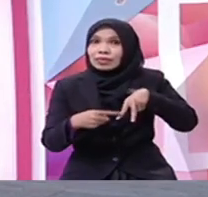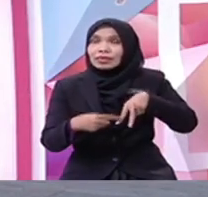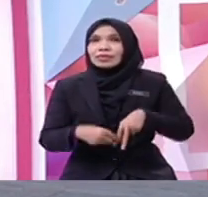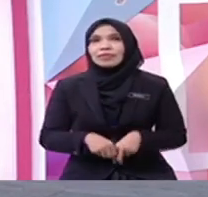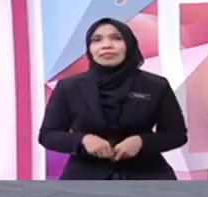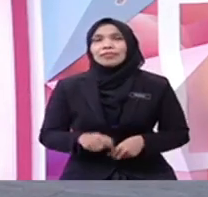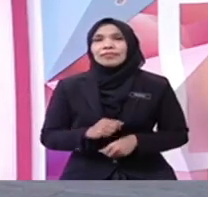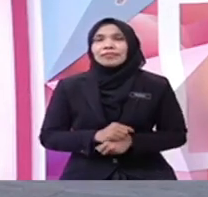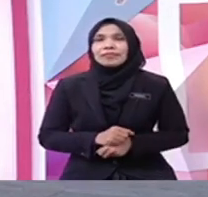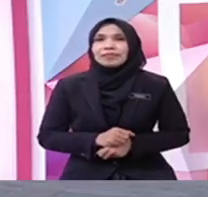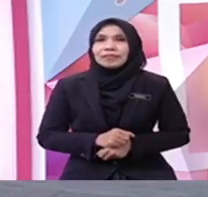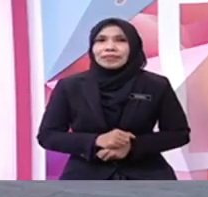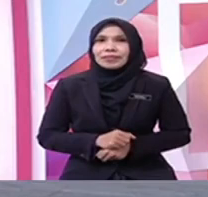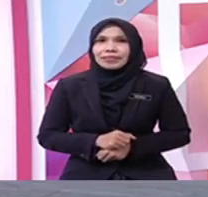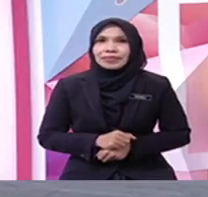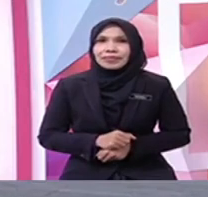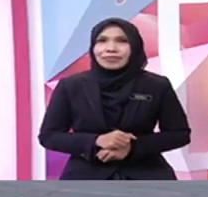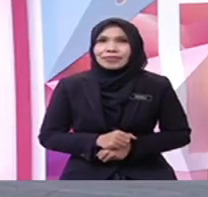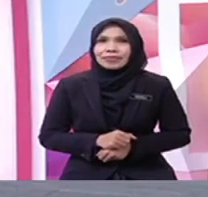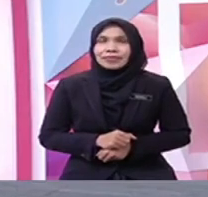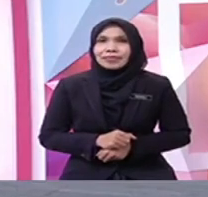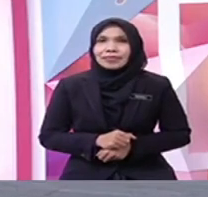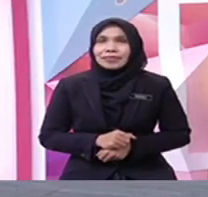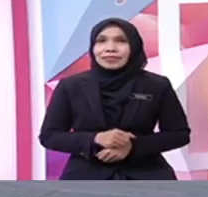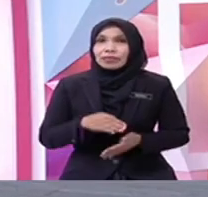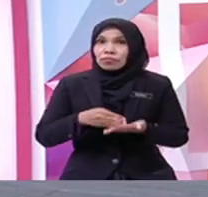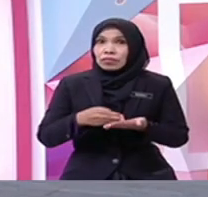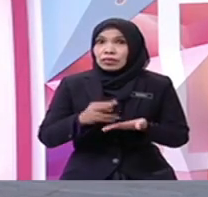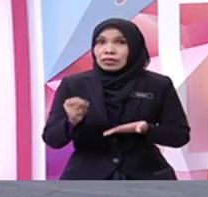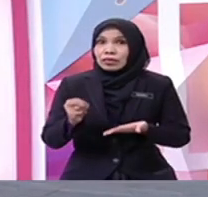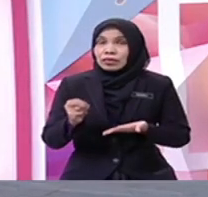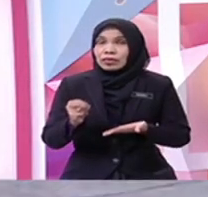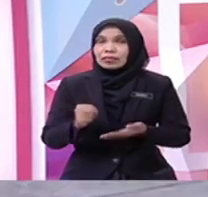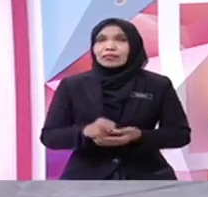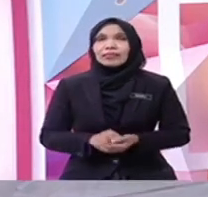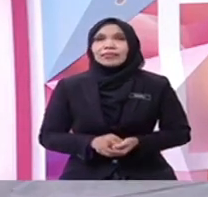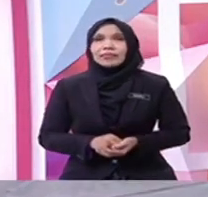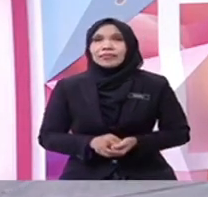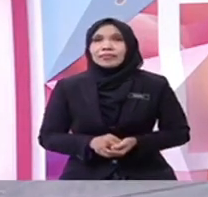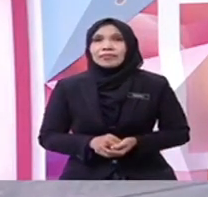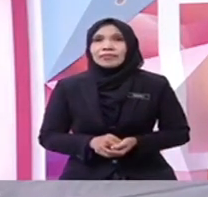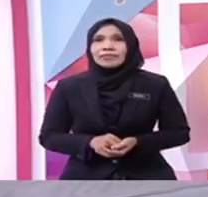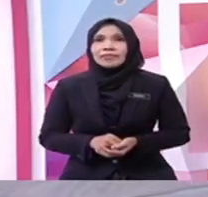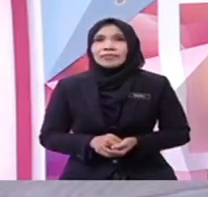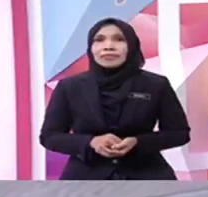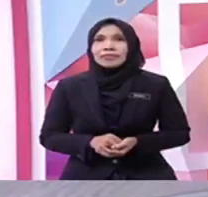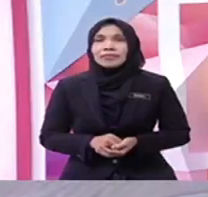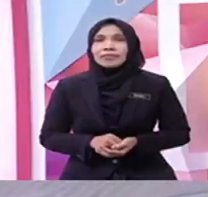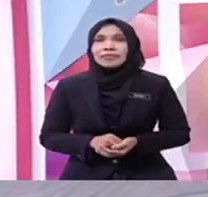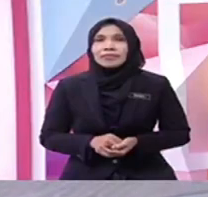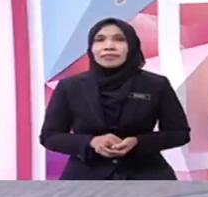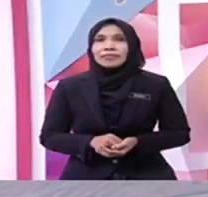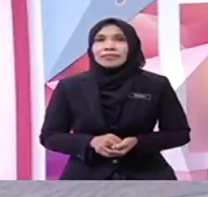Oke seterusnya bagian ini touch akhir-akhir tak soyes